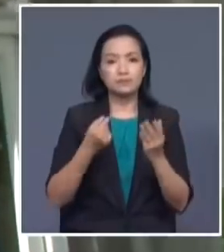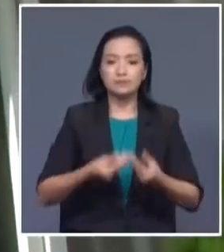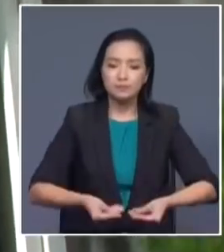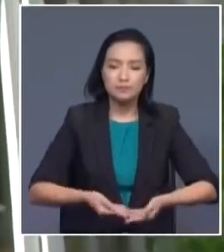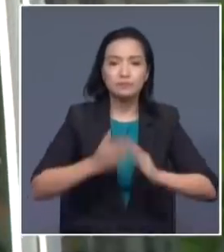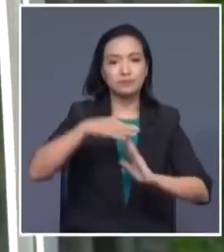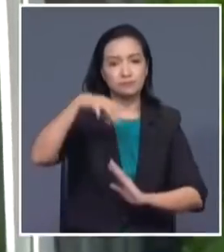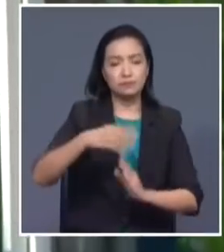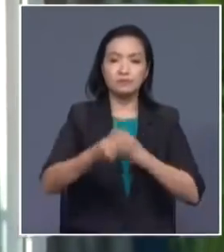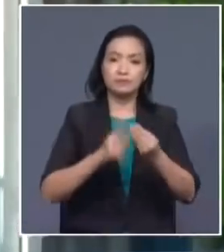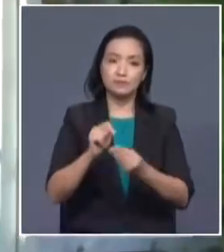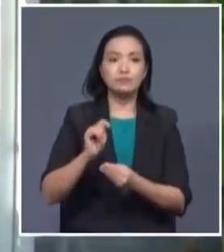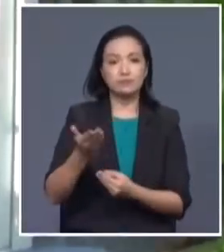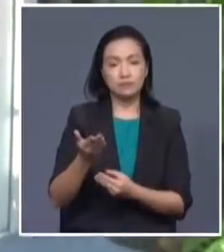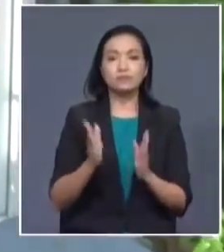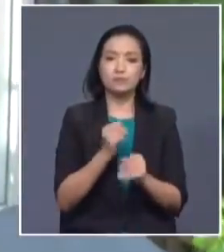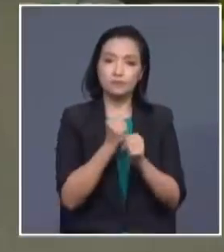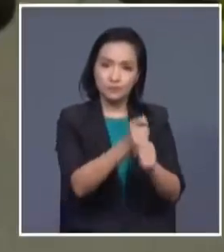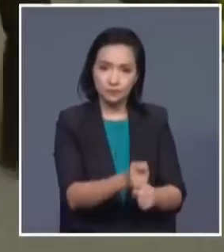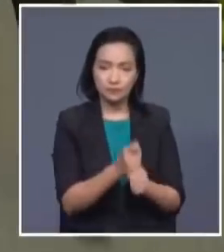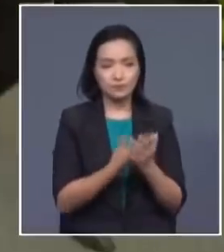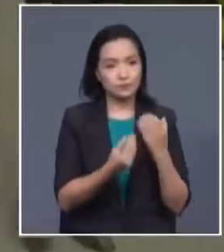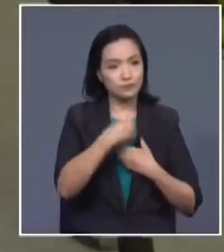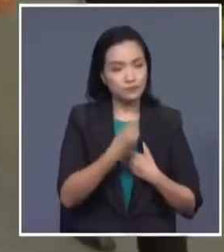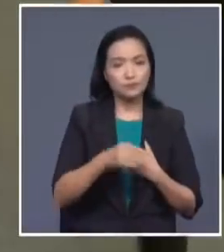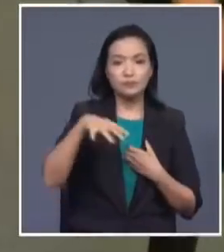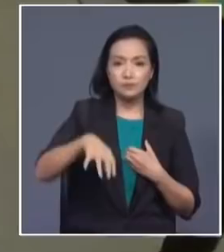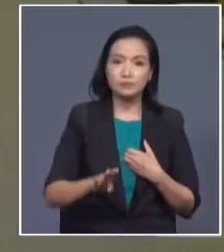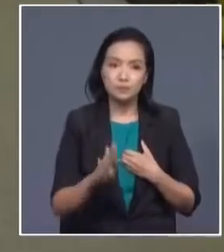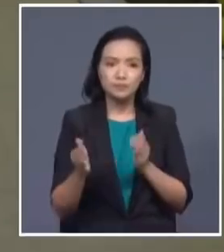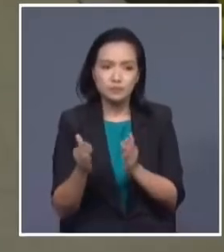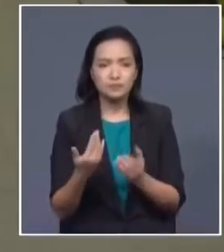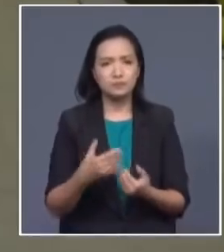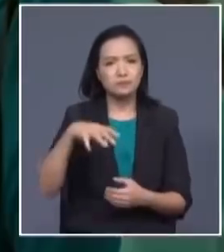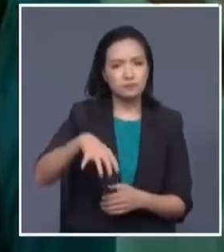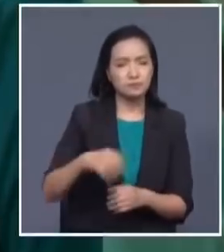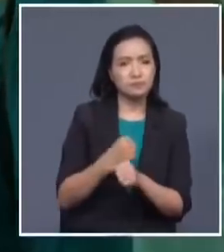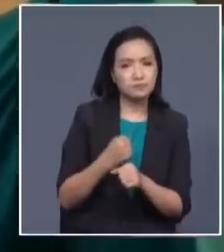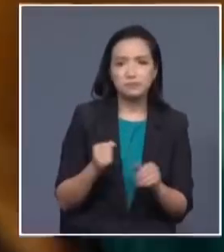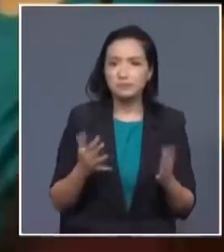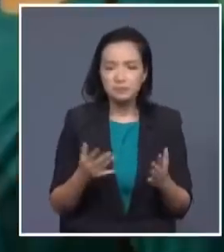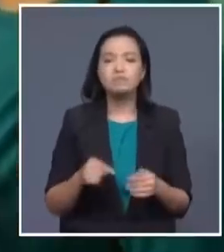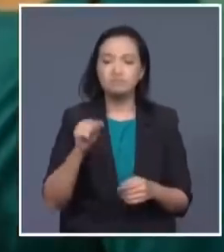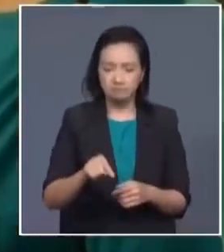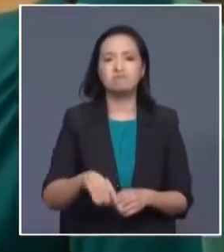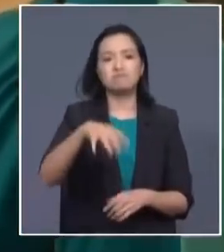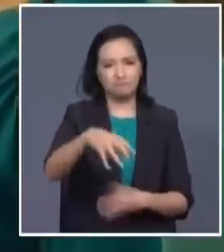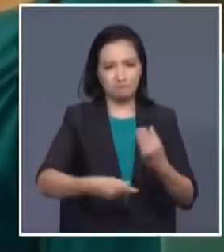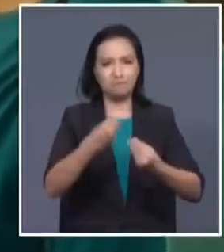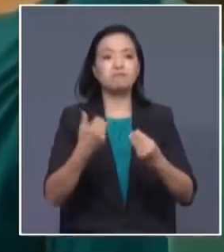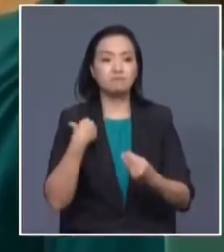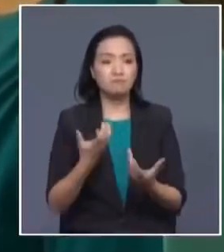ารัฐเพื่อให้เกษตรกรผู้มีรายได้น้อยผู้ประกอบการรายย่อยที่ไม่มีสถานประกอบการได้มีพื้นที่ค้าขายแล